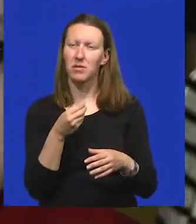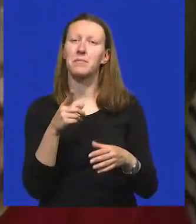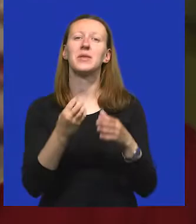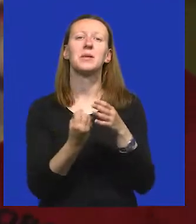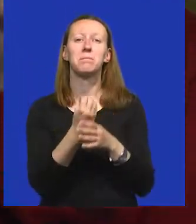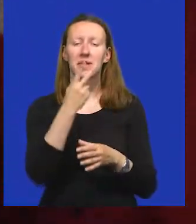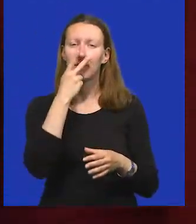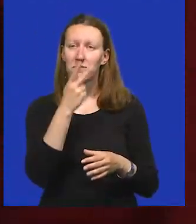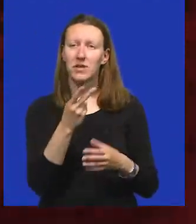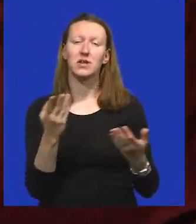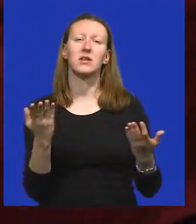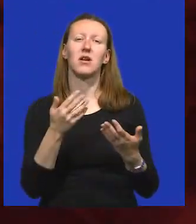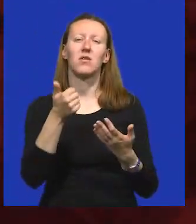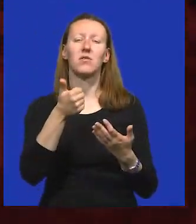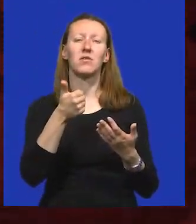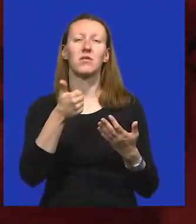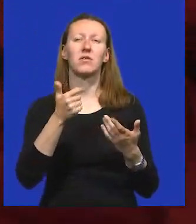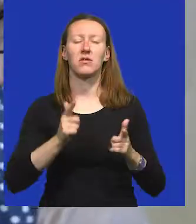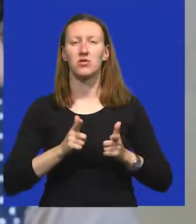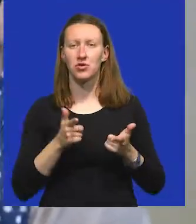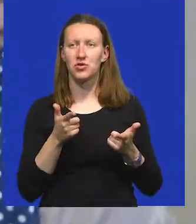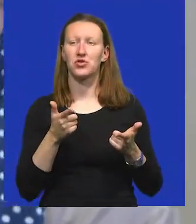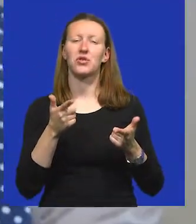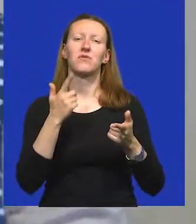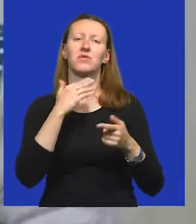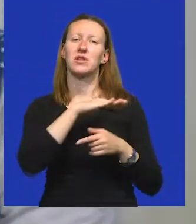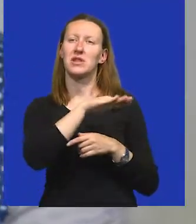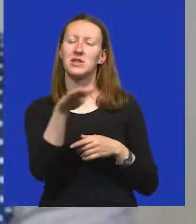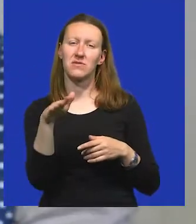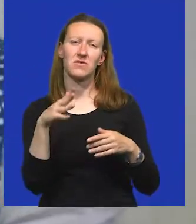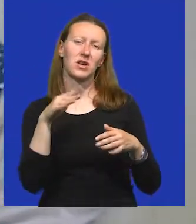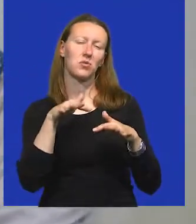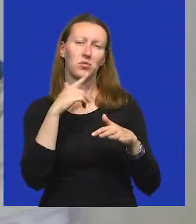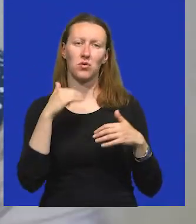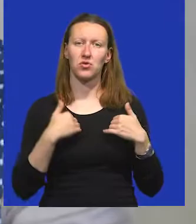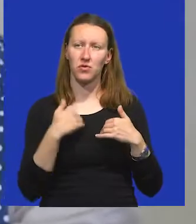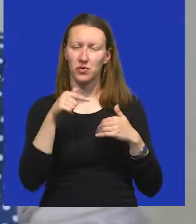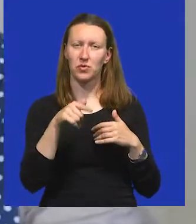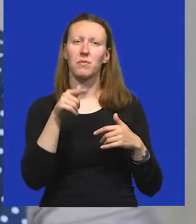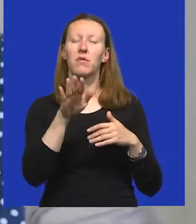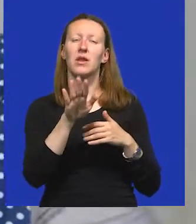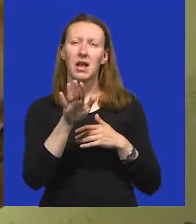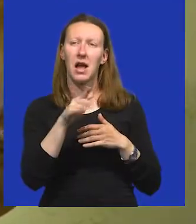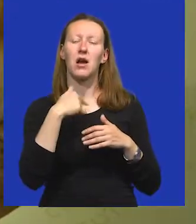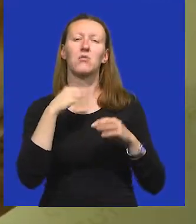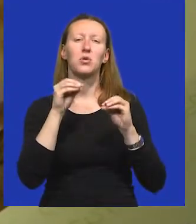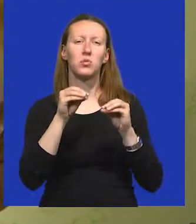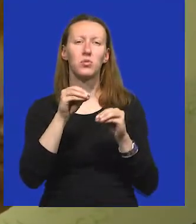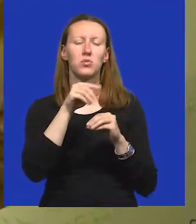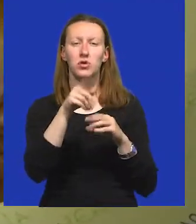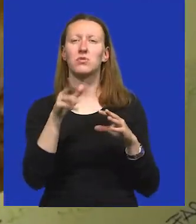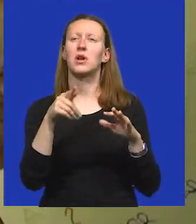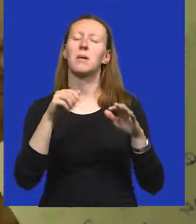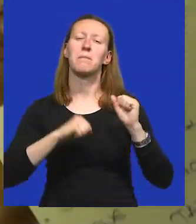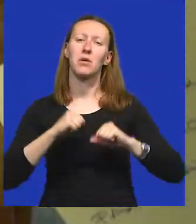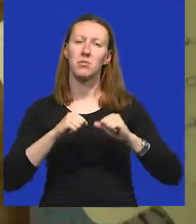questo, la natura vista come una fonte di vita inestimabile per tutti gli esseri viventi. In questo modo insegniamo loro